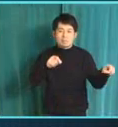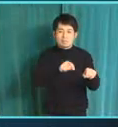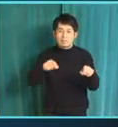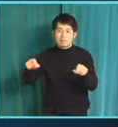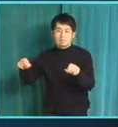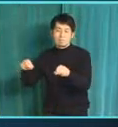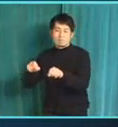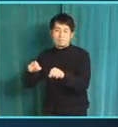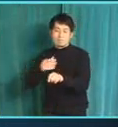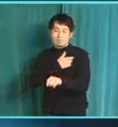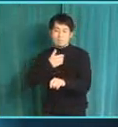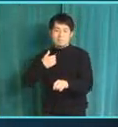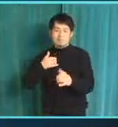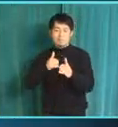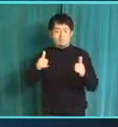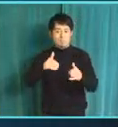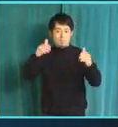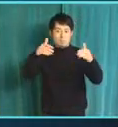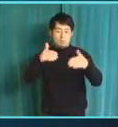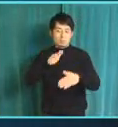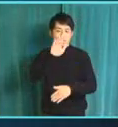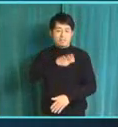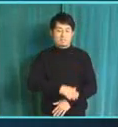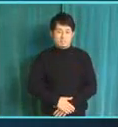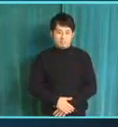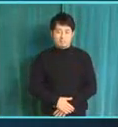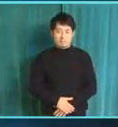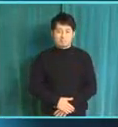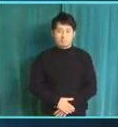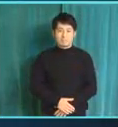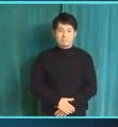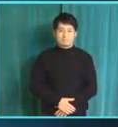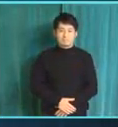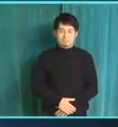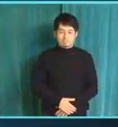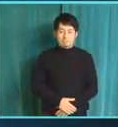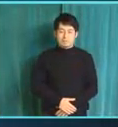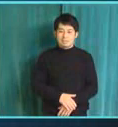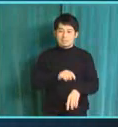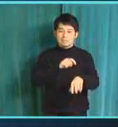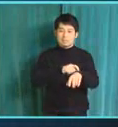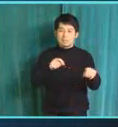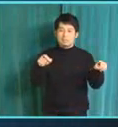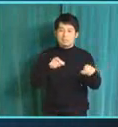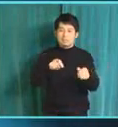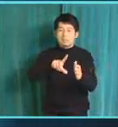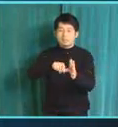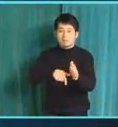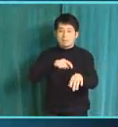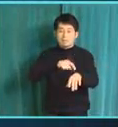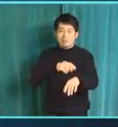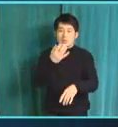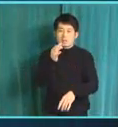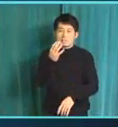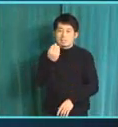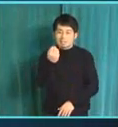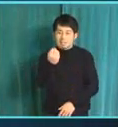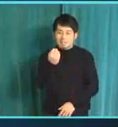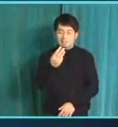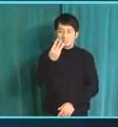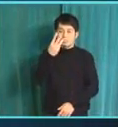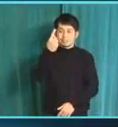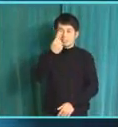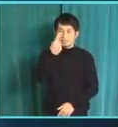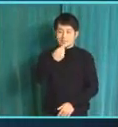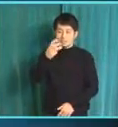は難しくても、朝や夕方ならできるという方は早番遅番対応の保育士も募集しています。こちらは時給は1030円です。ぜ